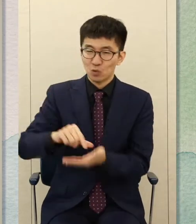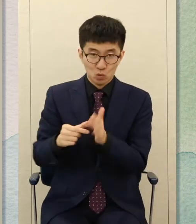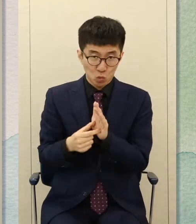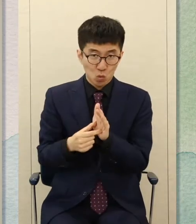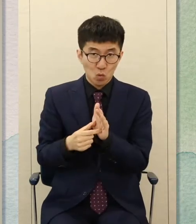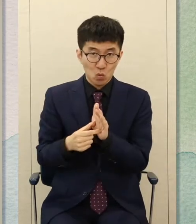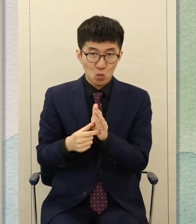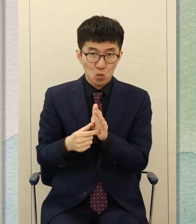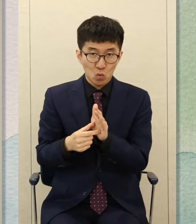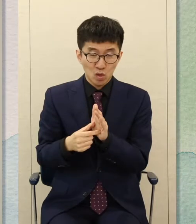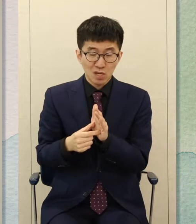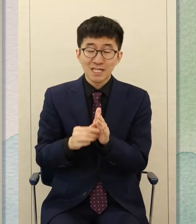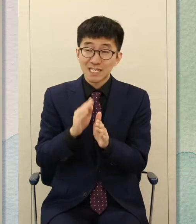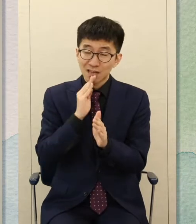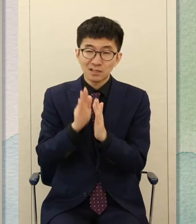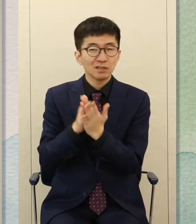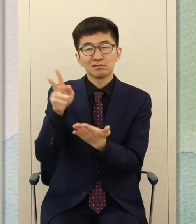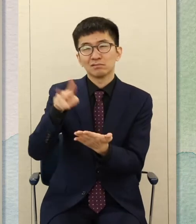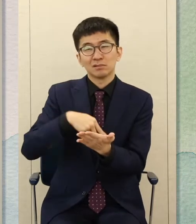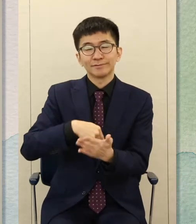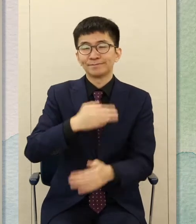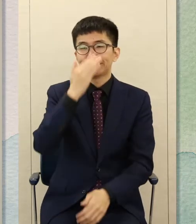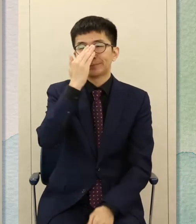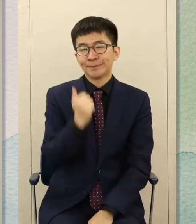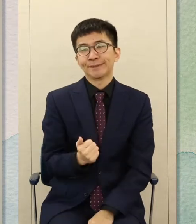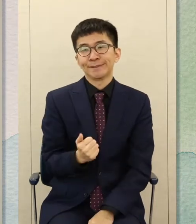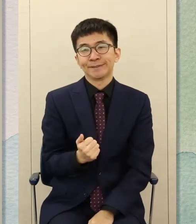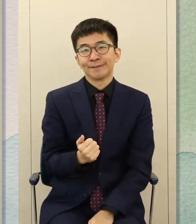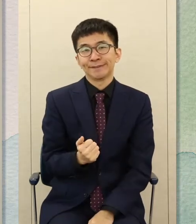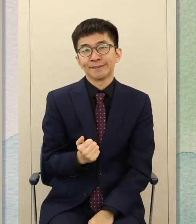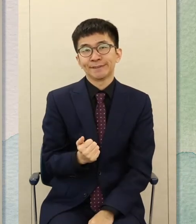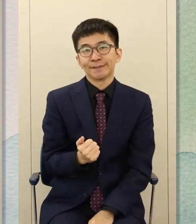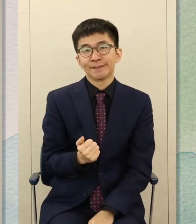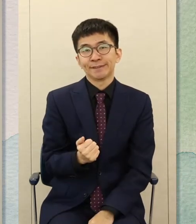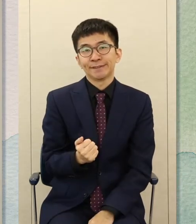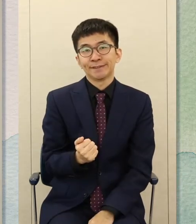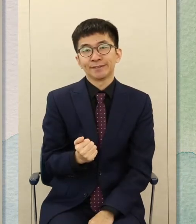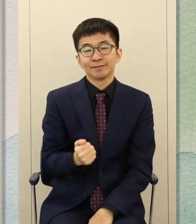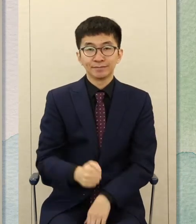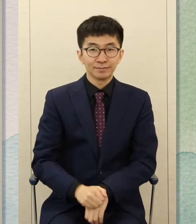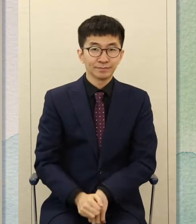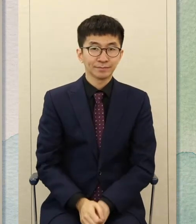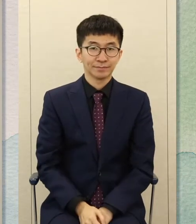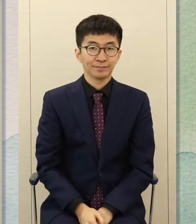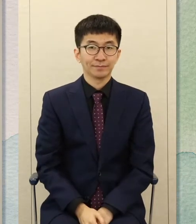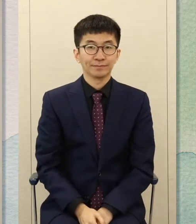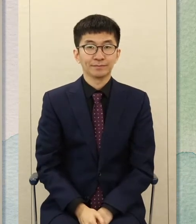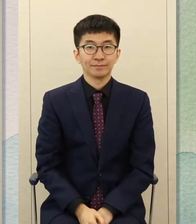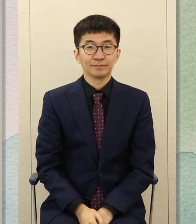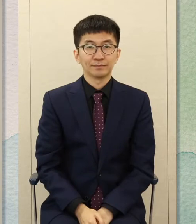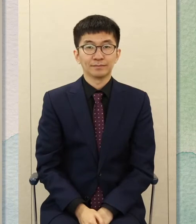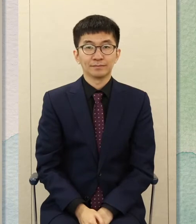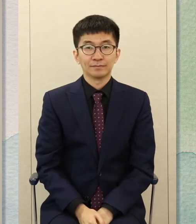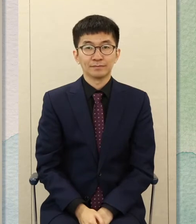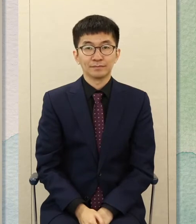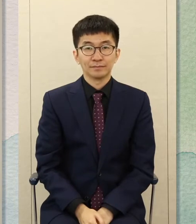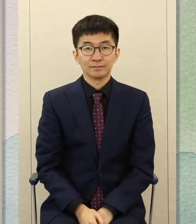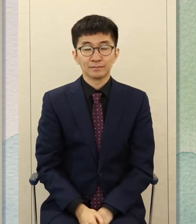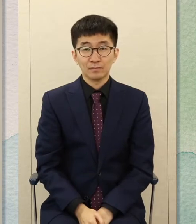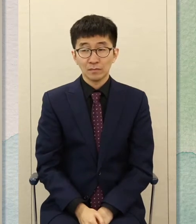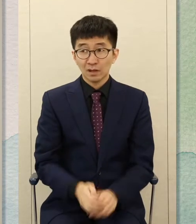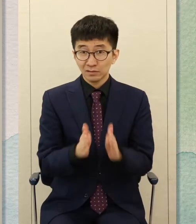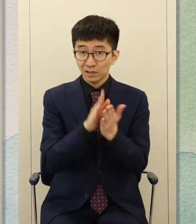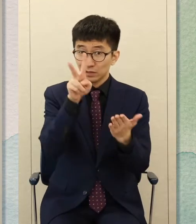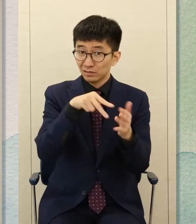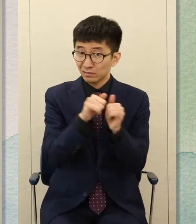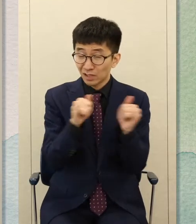중에 3명, 50대 이상은 4명 중에 3명이 책을 읽지 않는 사람들이에요. 그러니까 주변에 독자를 찾아내는